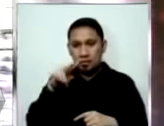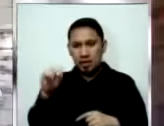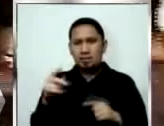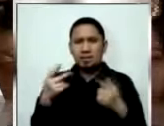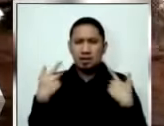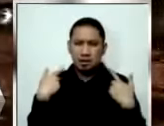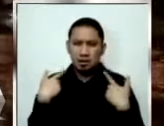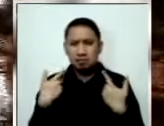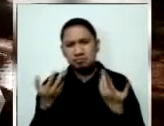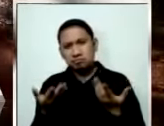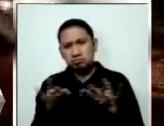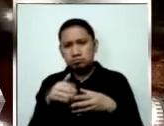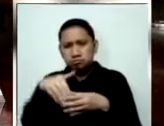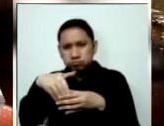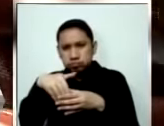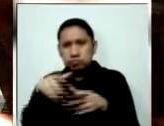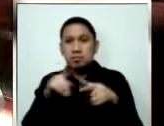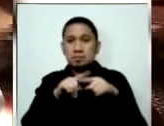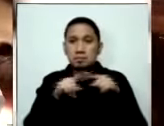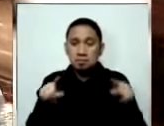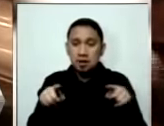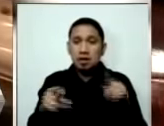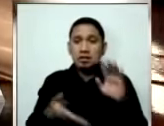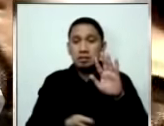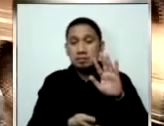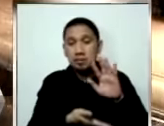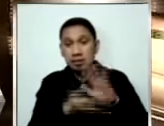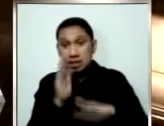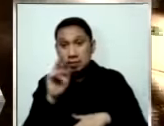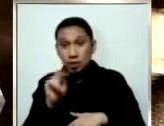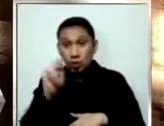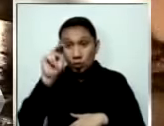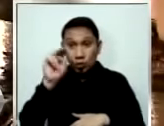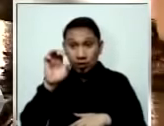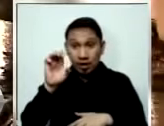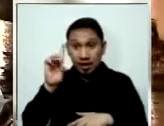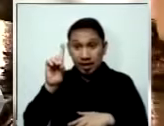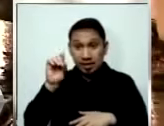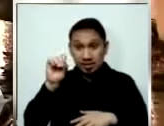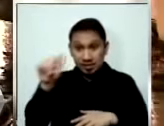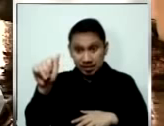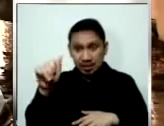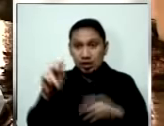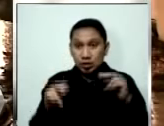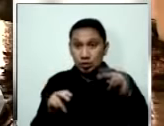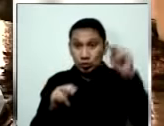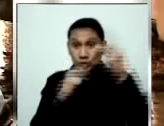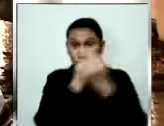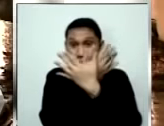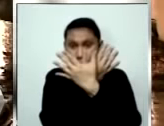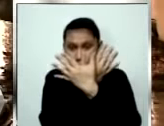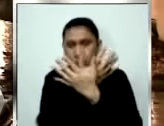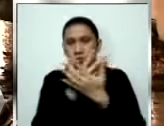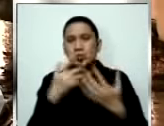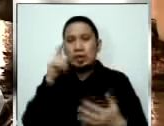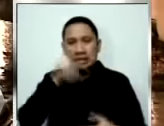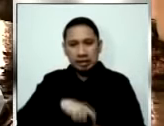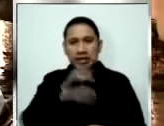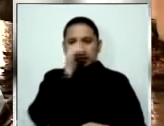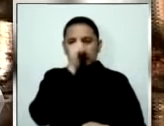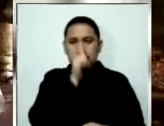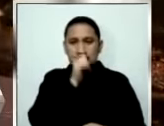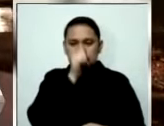bahagya pagdating ng Cubao, pero pagdating ng lagpas North EDSA hanggang Monumento ay kinailangan ulit magbaon ng pasensya mga motorista. Ang